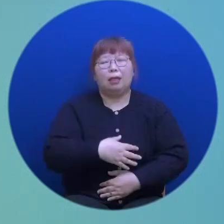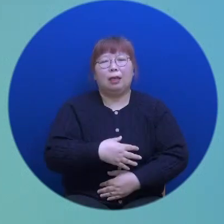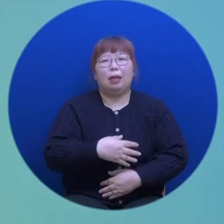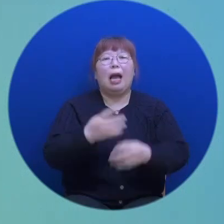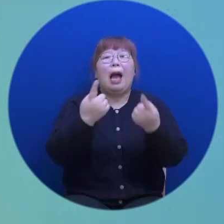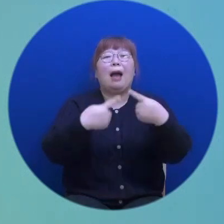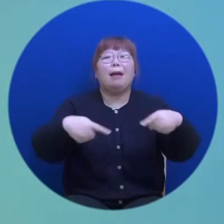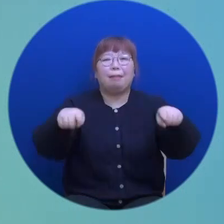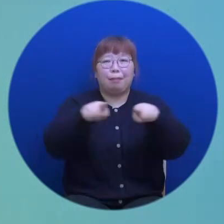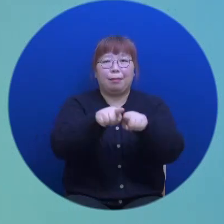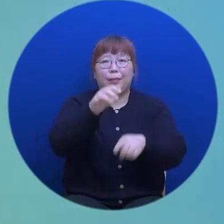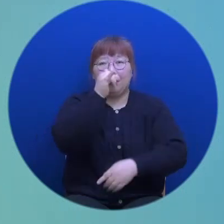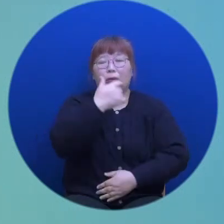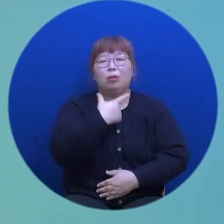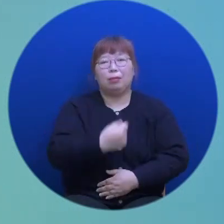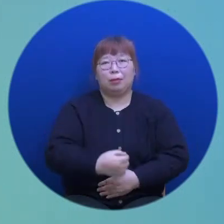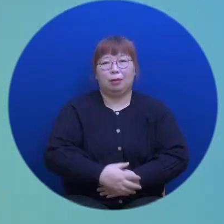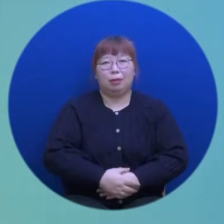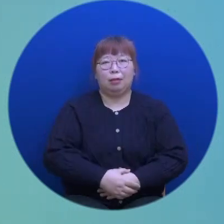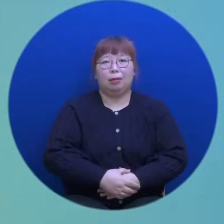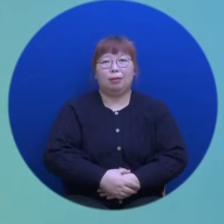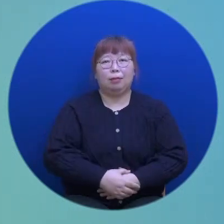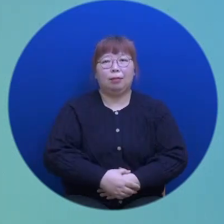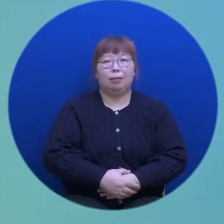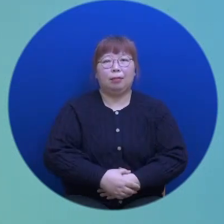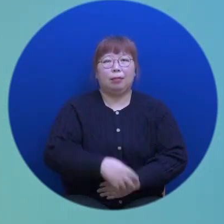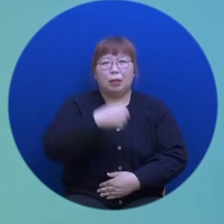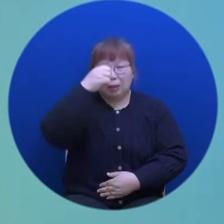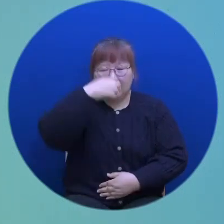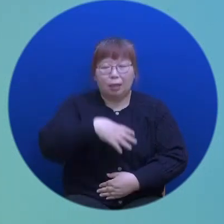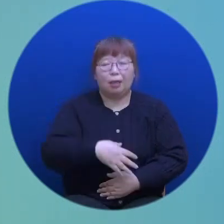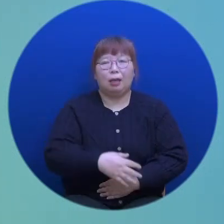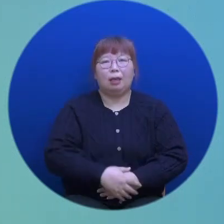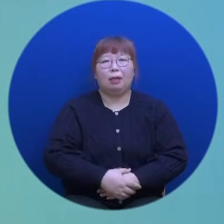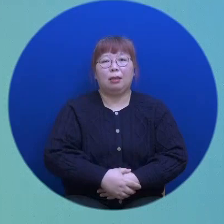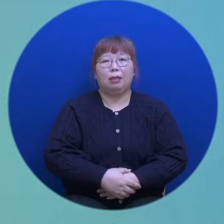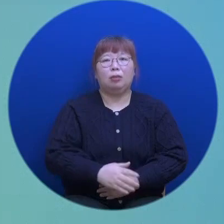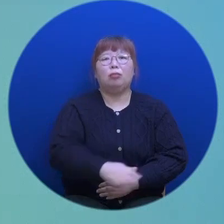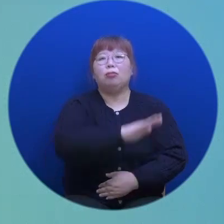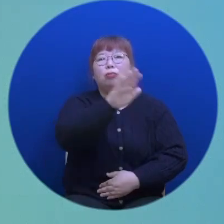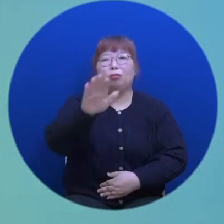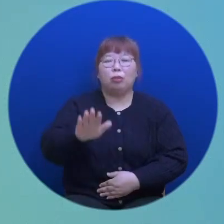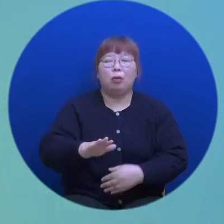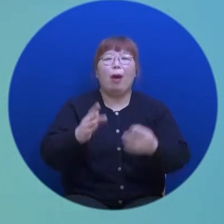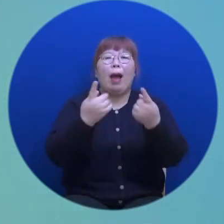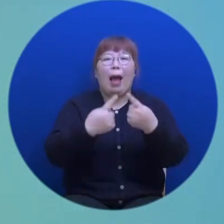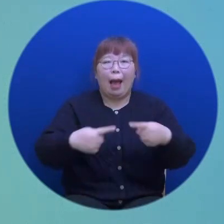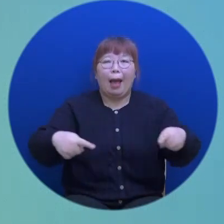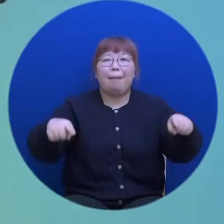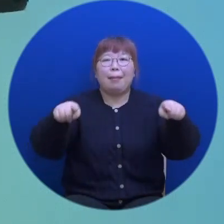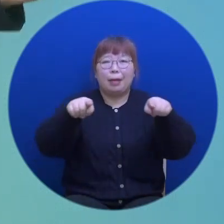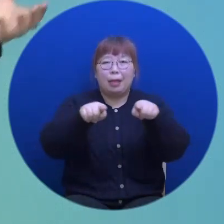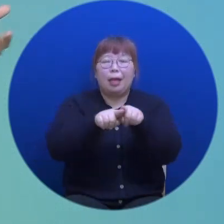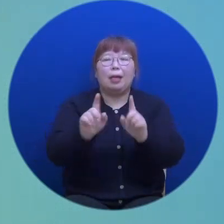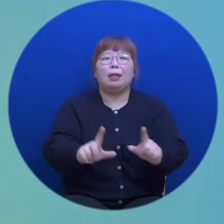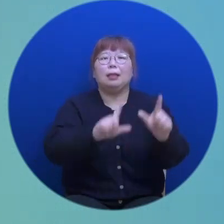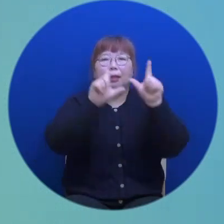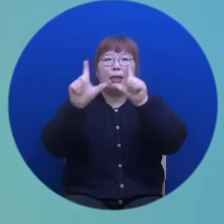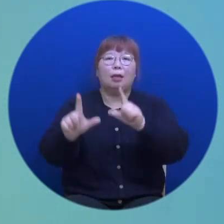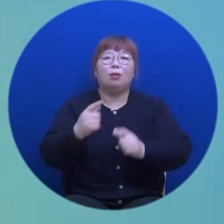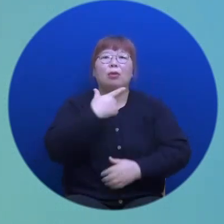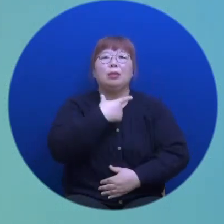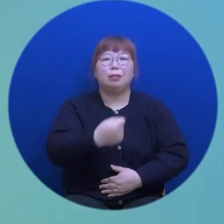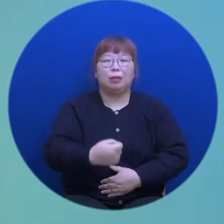함께 있고 싶으신 거예요. 그냥 우리랑 같이 살고 싶으신